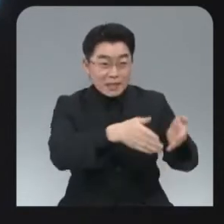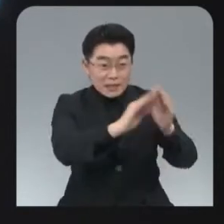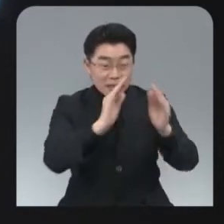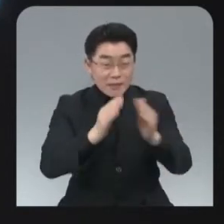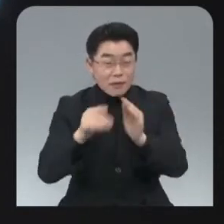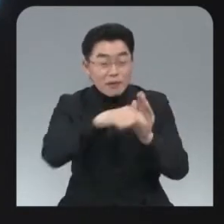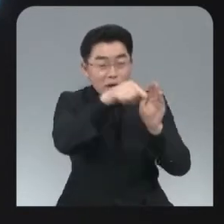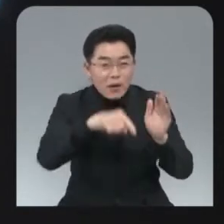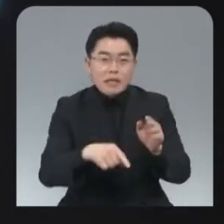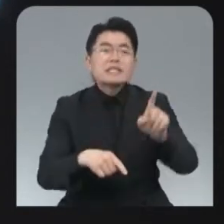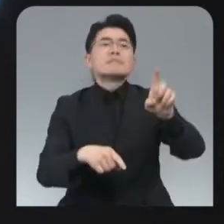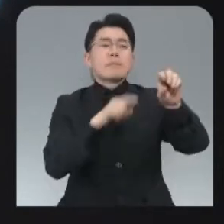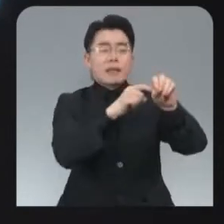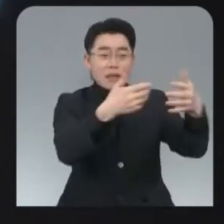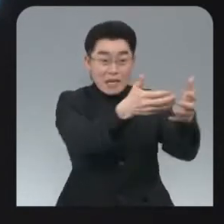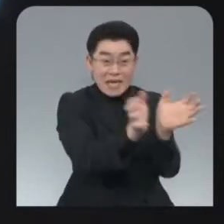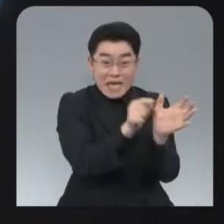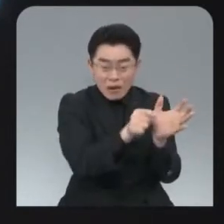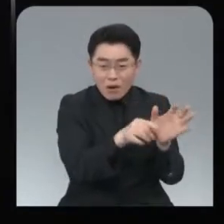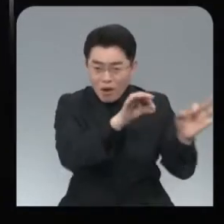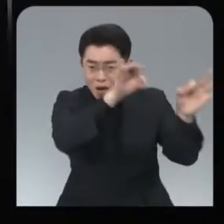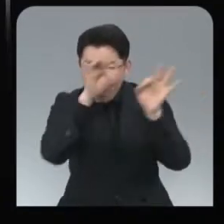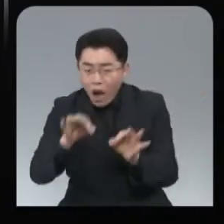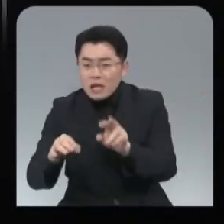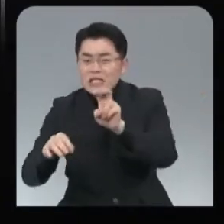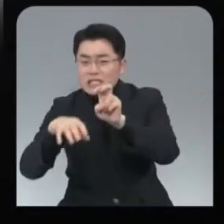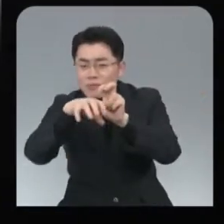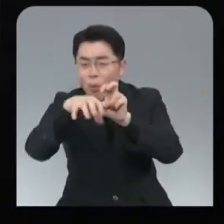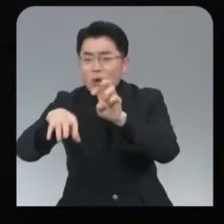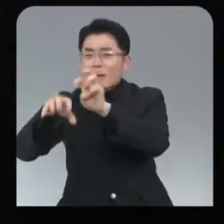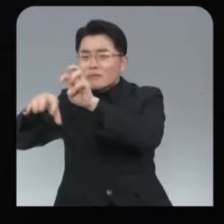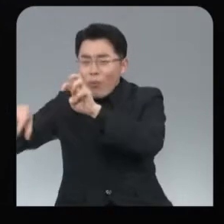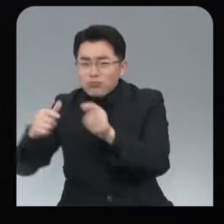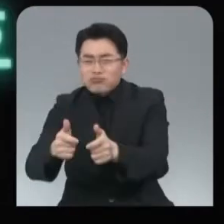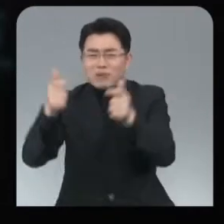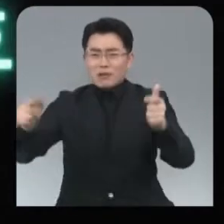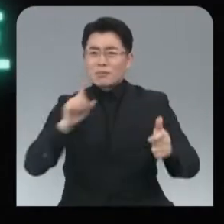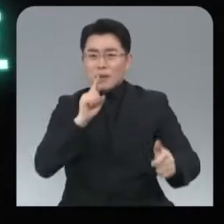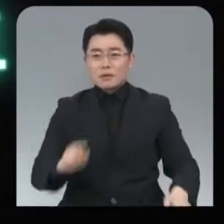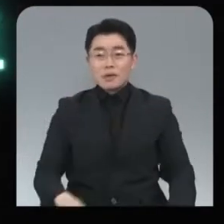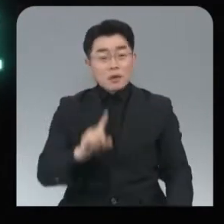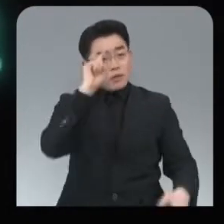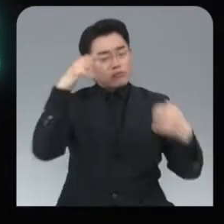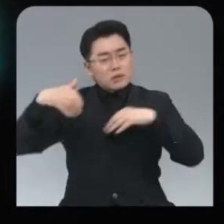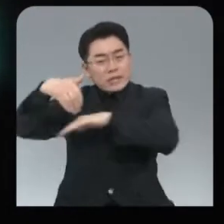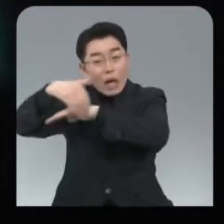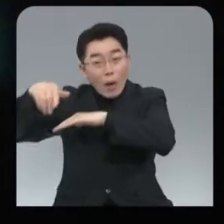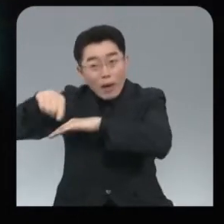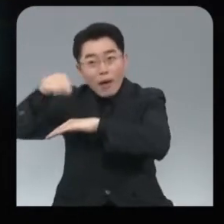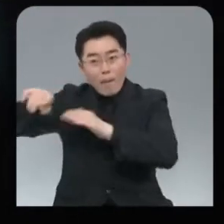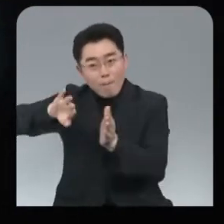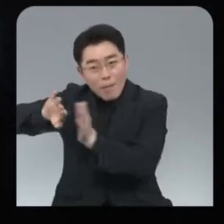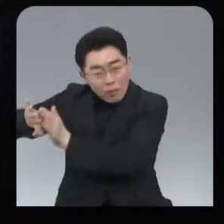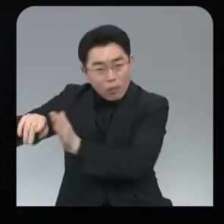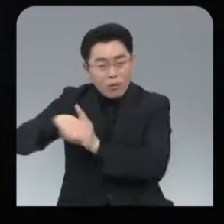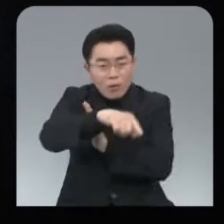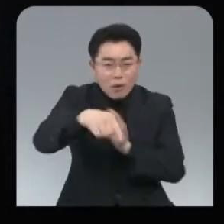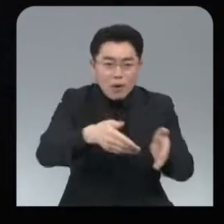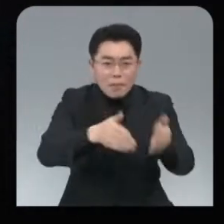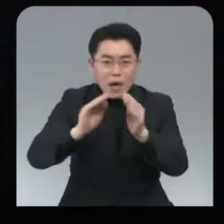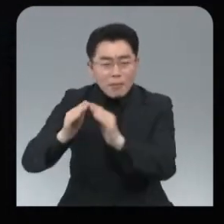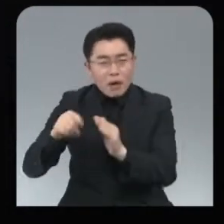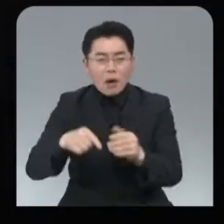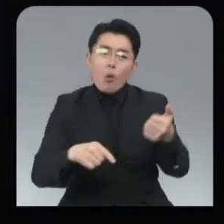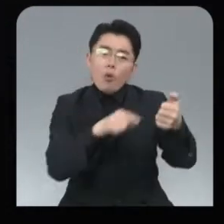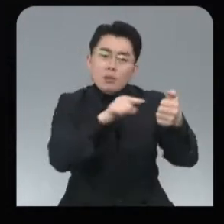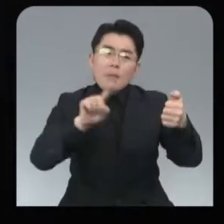도시를 20, 30개 새로 짓는 수준입니다. 그런데 이미 정부가 계획한 물량이 있으니 이걸 제외하면 50만